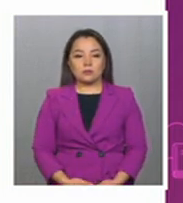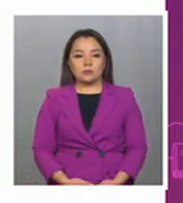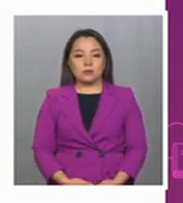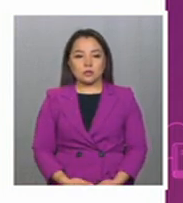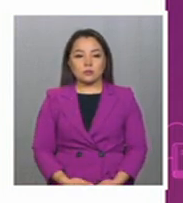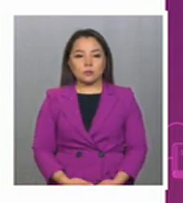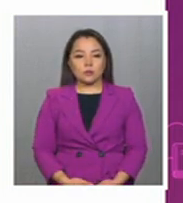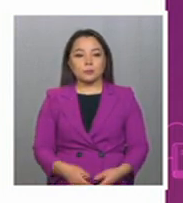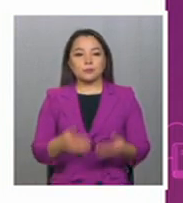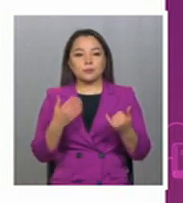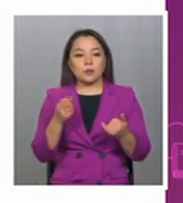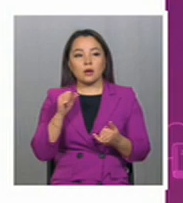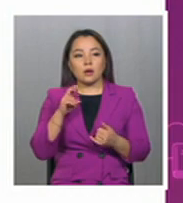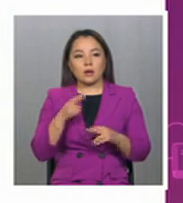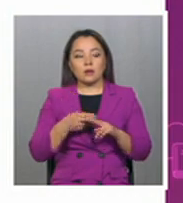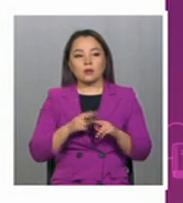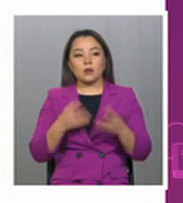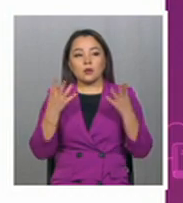Әлияның күн тәртібімен